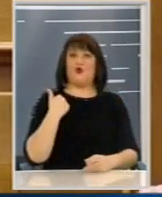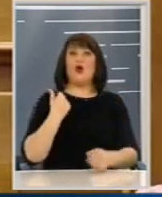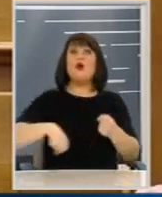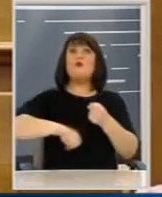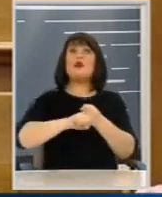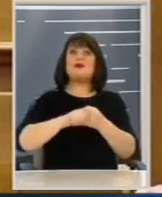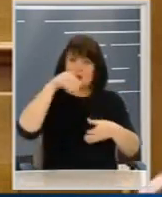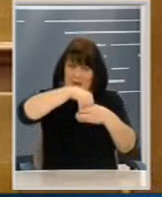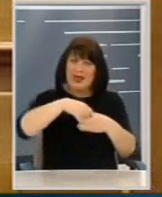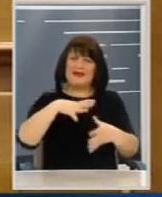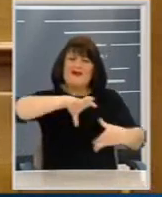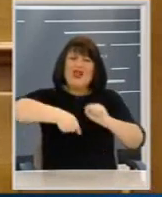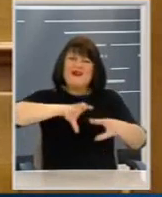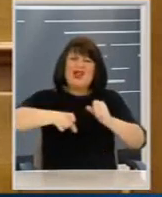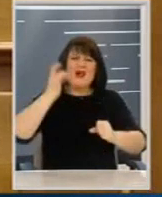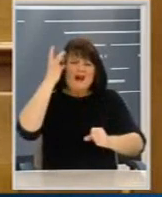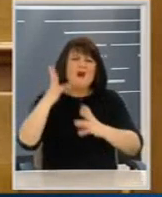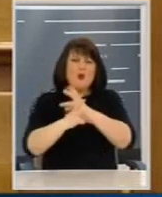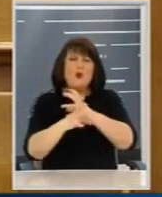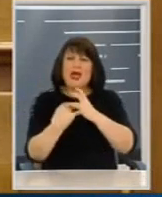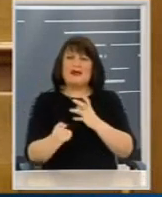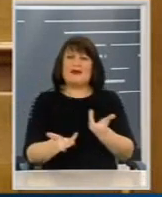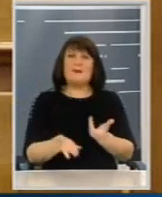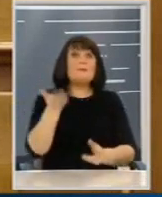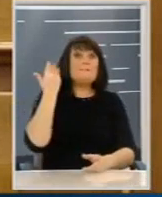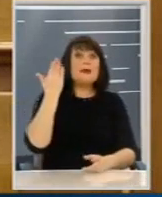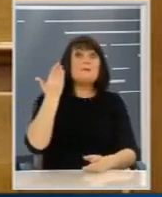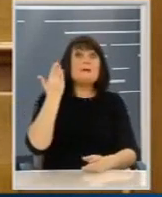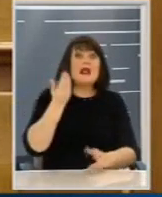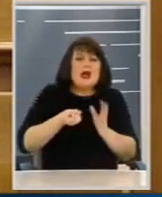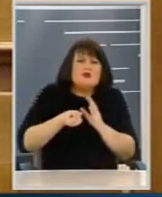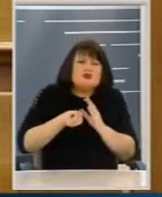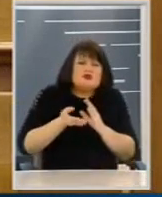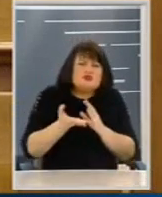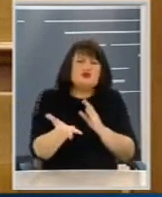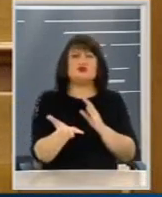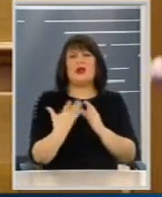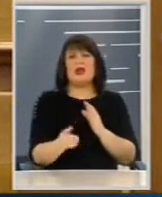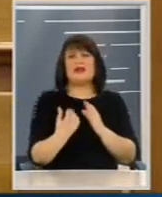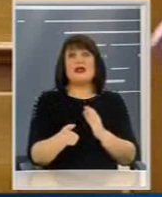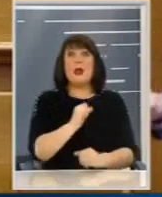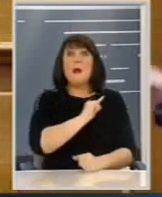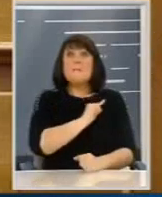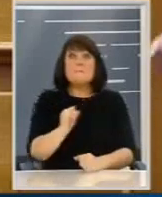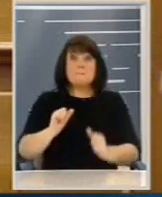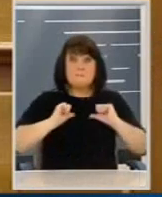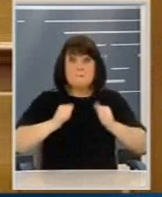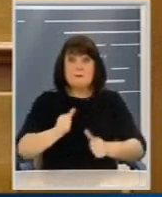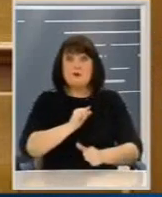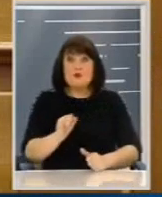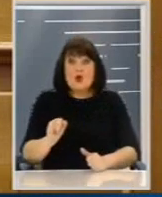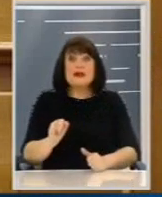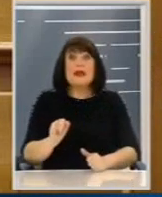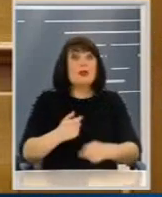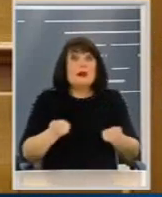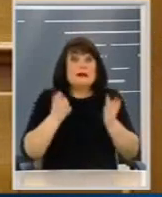βίας, η οποία επί των ημερών σας είχε πάρει τρομακτικές διαστάσεις, αλλά ποτέ δεν τολμήσατε να ακουμπήσετε το